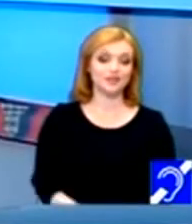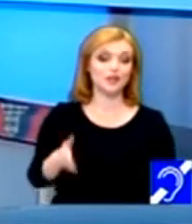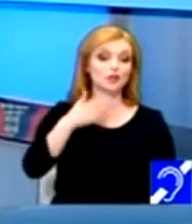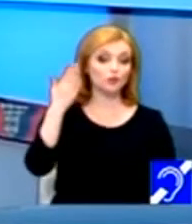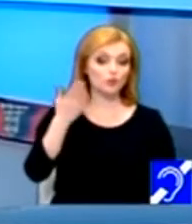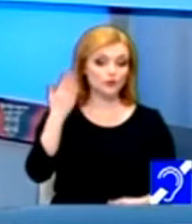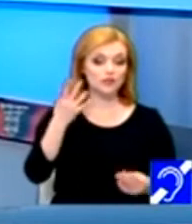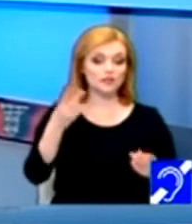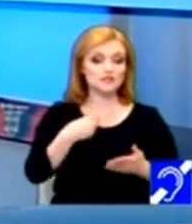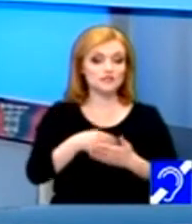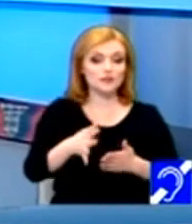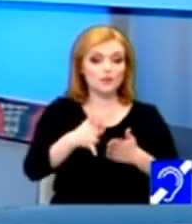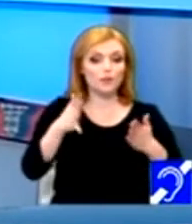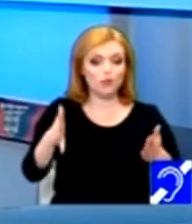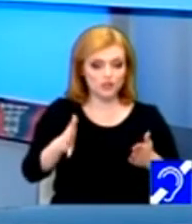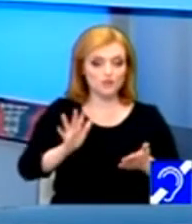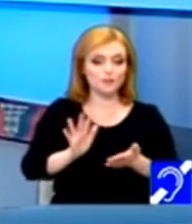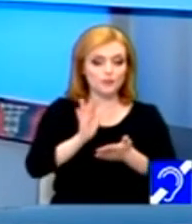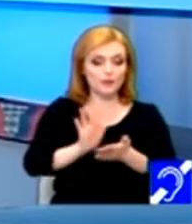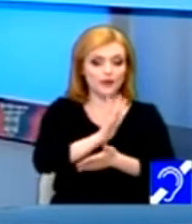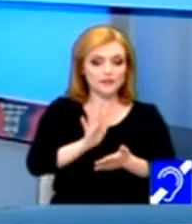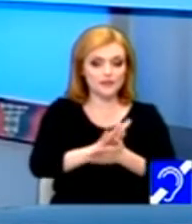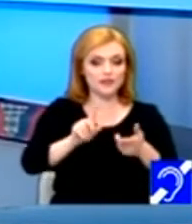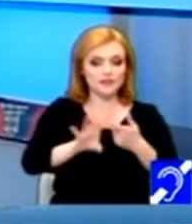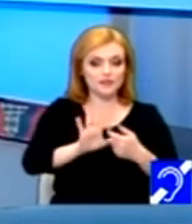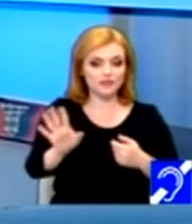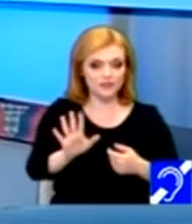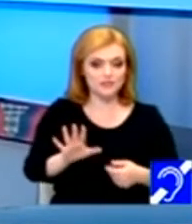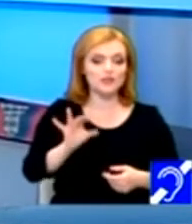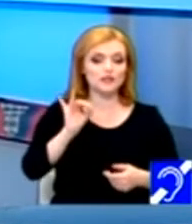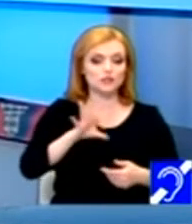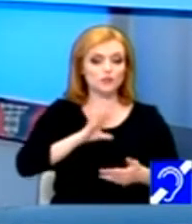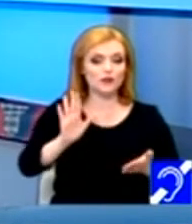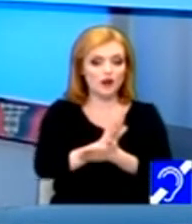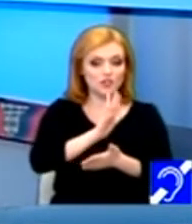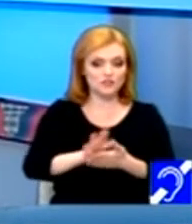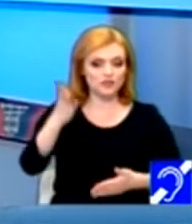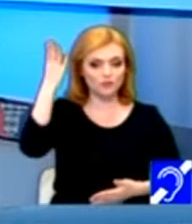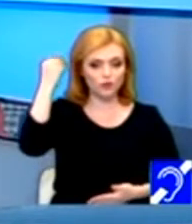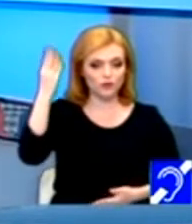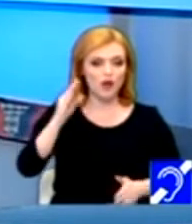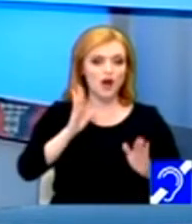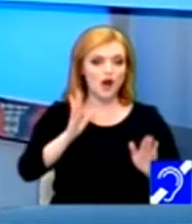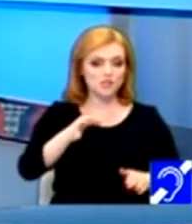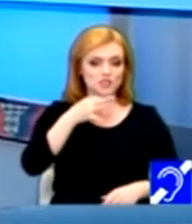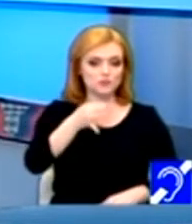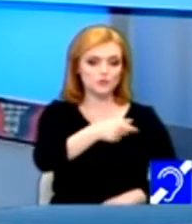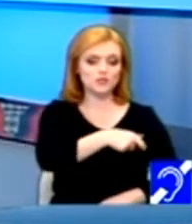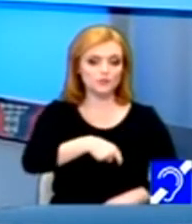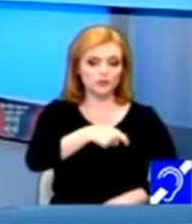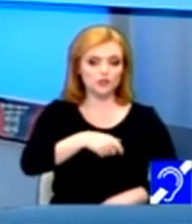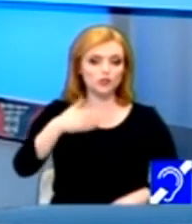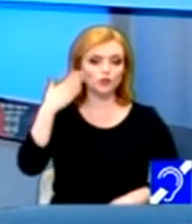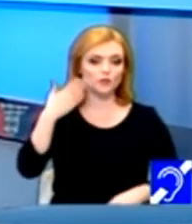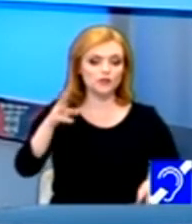România trebuie să financeze mai mult presa independentă și de calitate din Republica Moldova. Asta a susținut deputatul român Matei Dobrovie